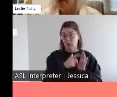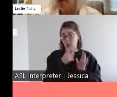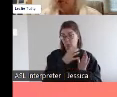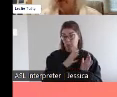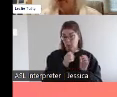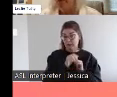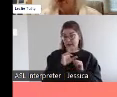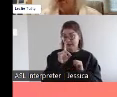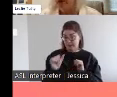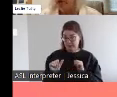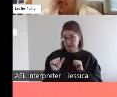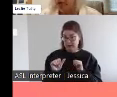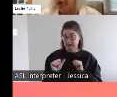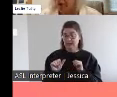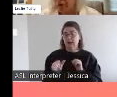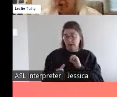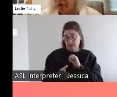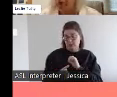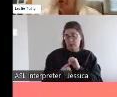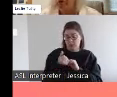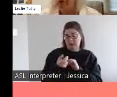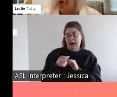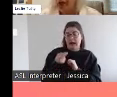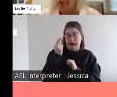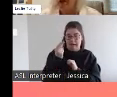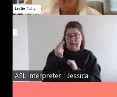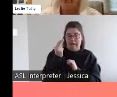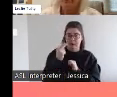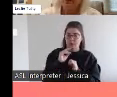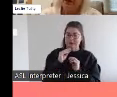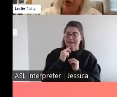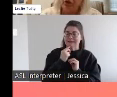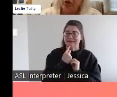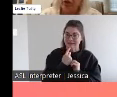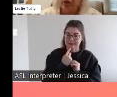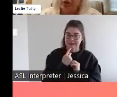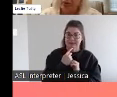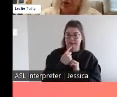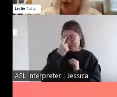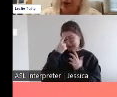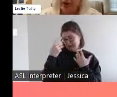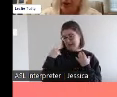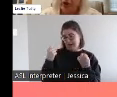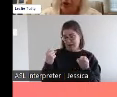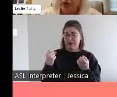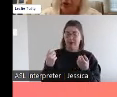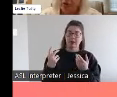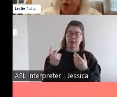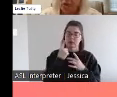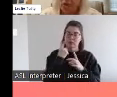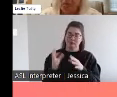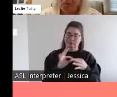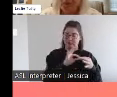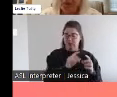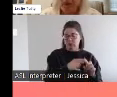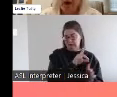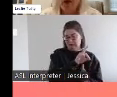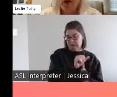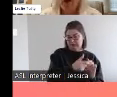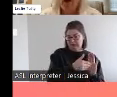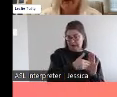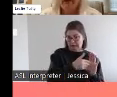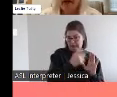mentale. Nous avons constaté cependant que les femmes handicapées affichaient les scores les plus graves en santé mentale, celles qui avaient des